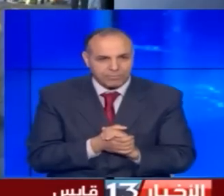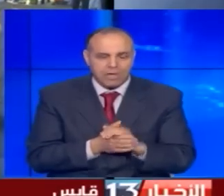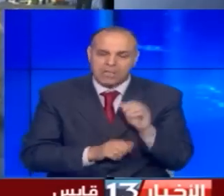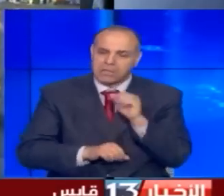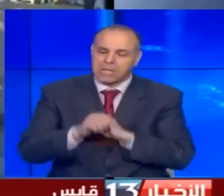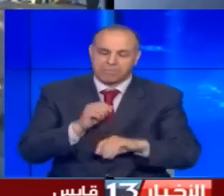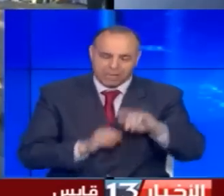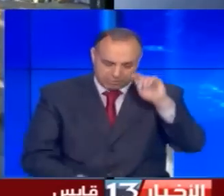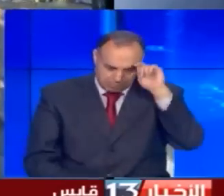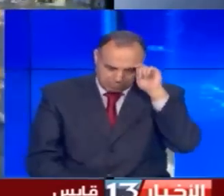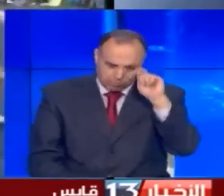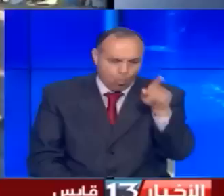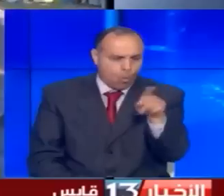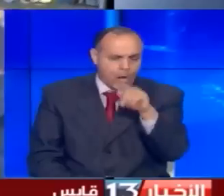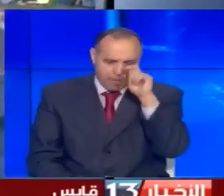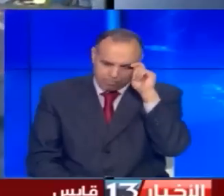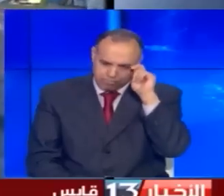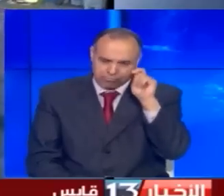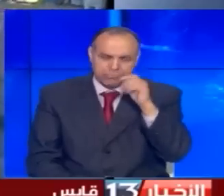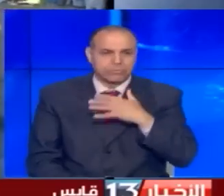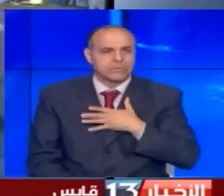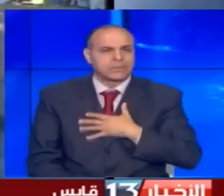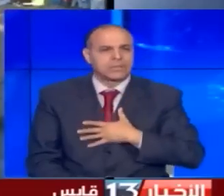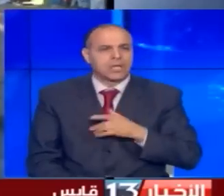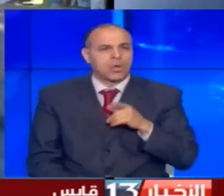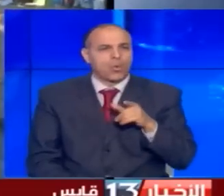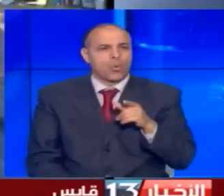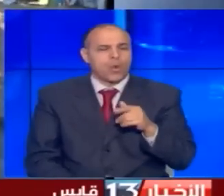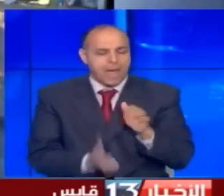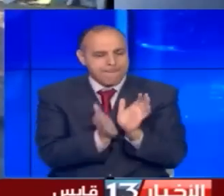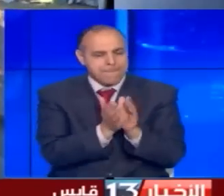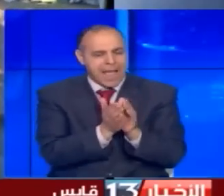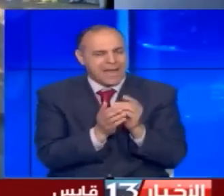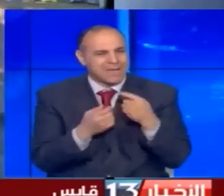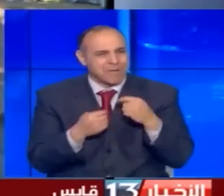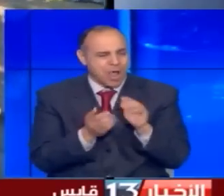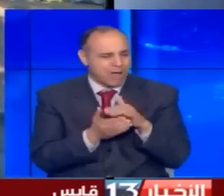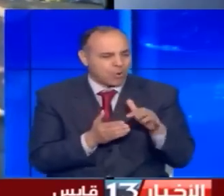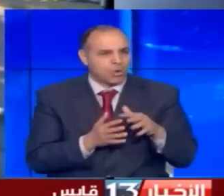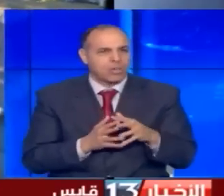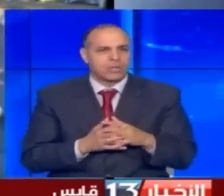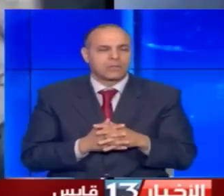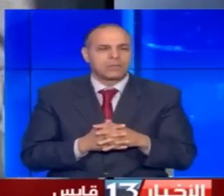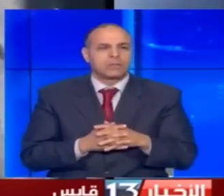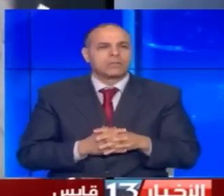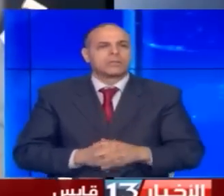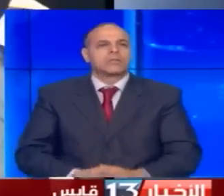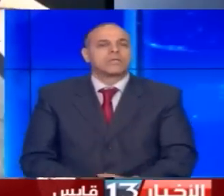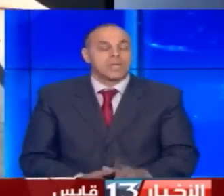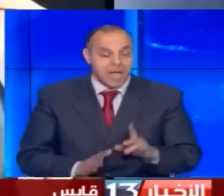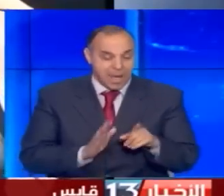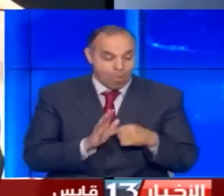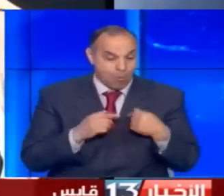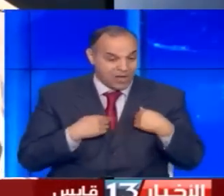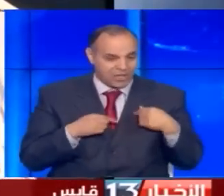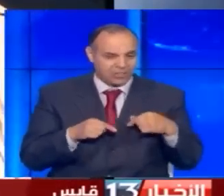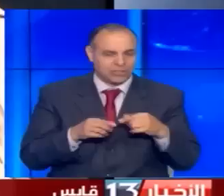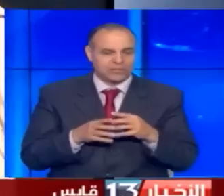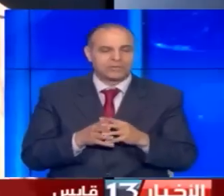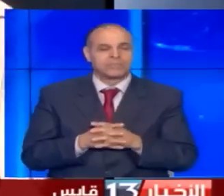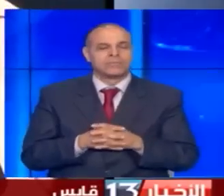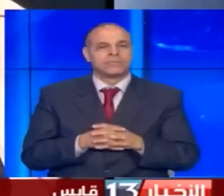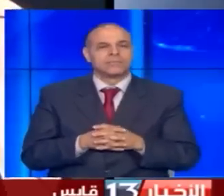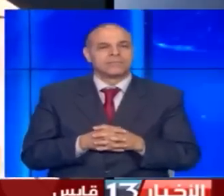باهي كل شيء باهي، وباش يزيدوا يعملونا في المحار خاطر المحار انقرض. أول مرة نحضر أما